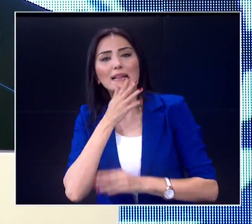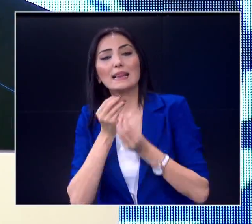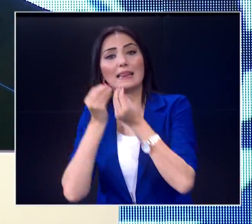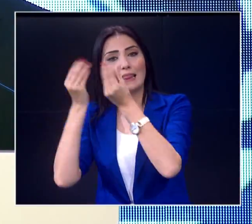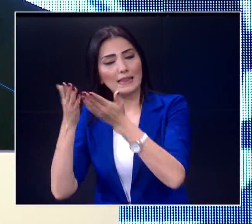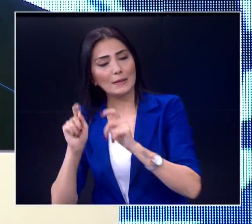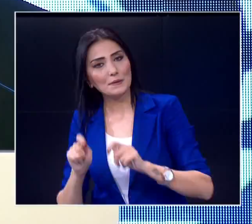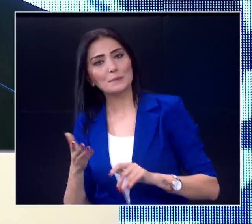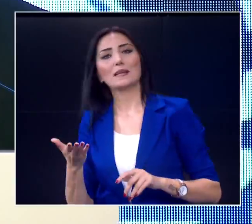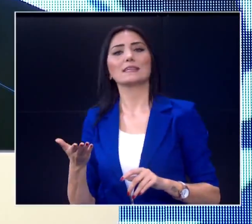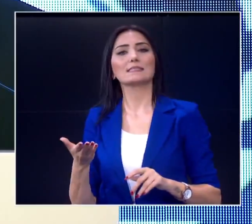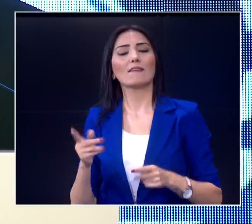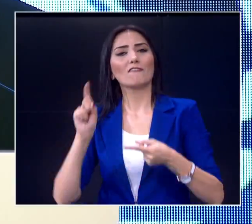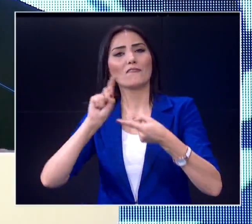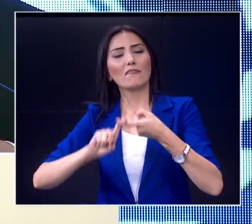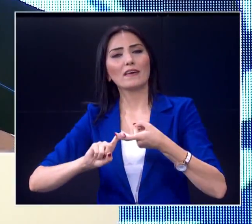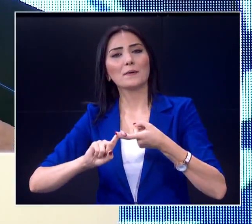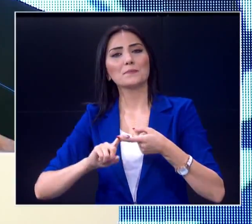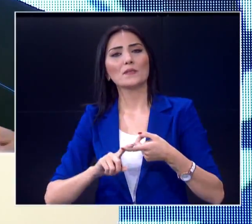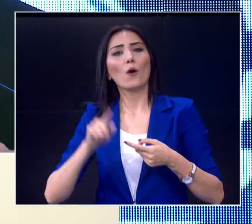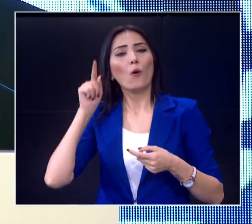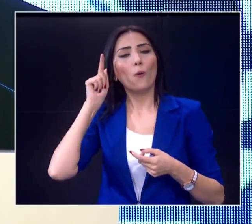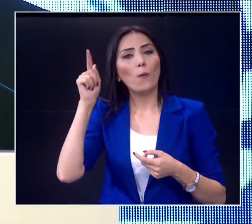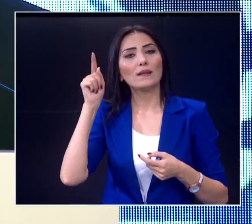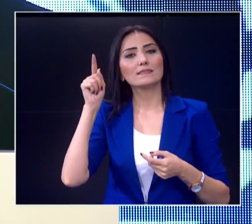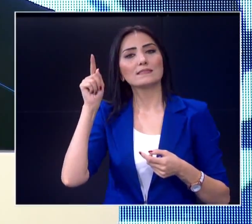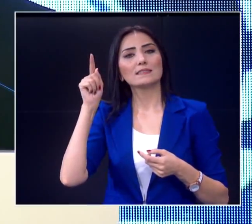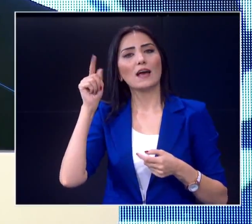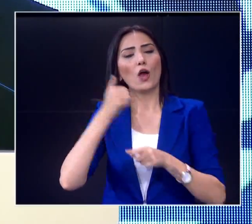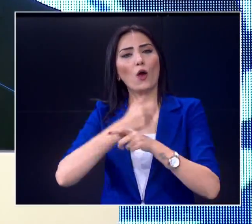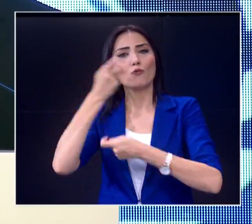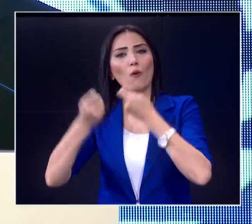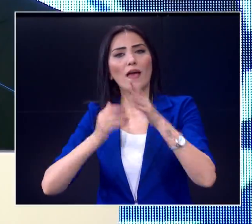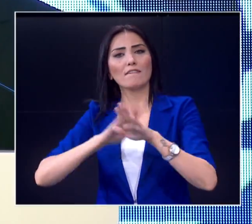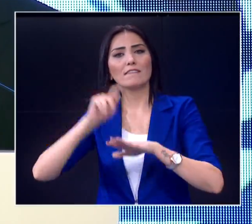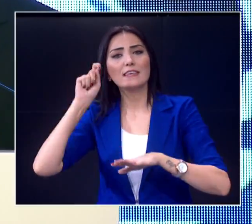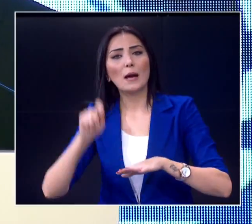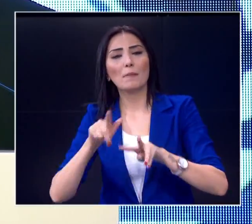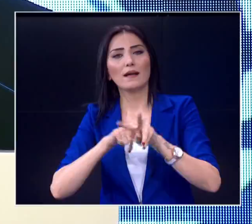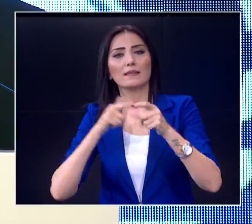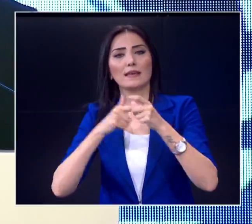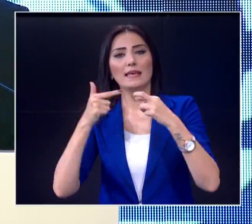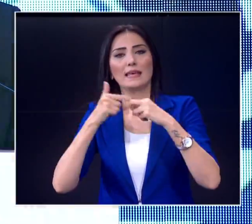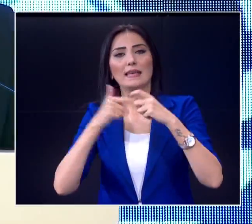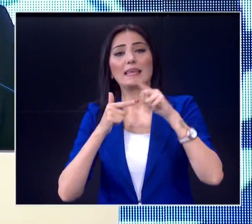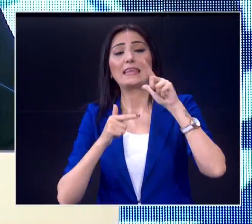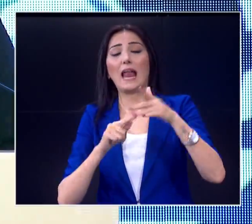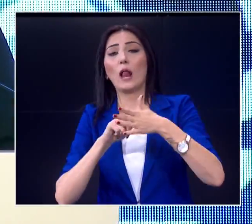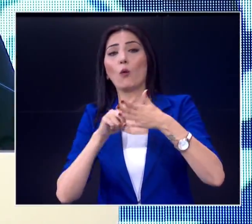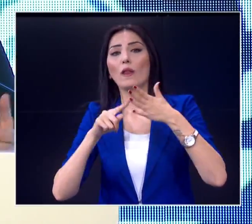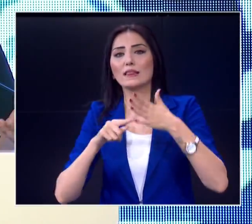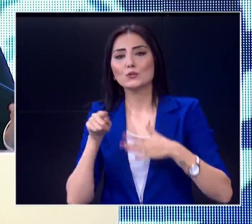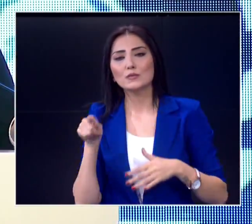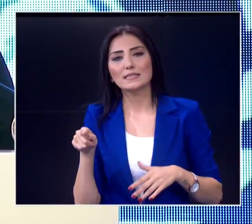bilgilendirilmesi ve orada görev yapan yerel yöneticilerin